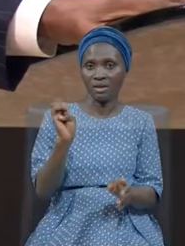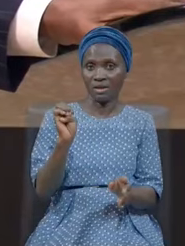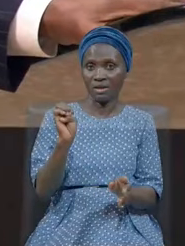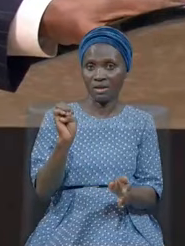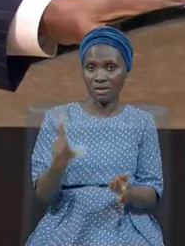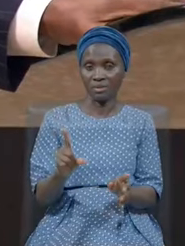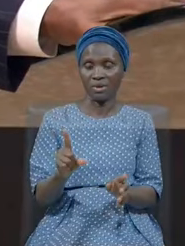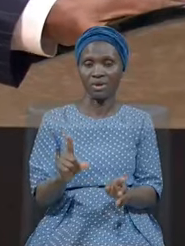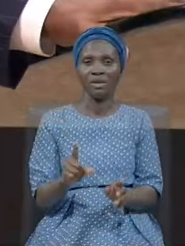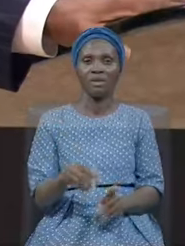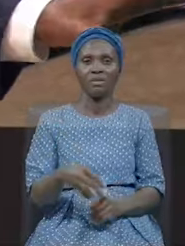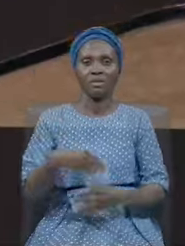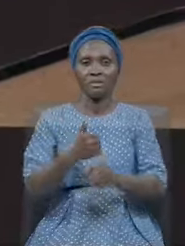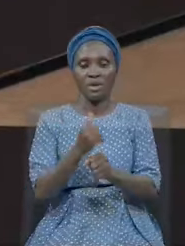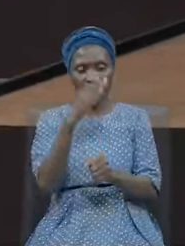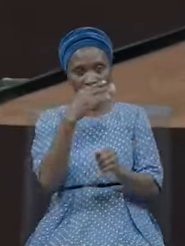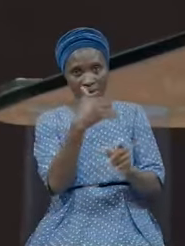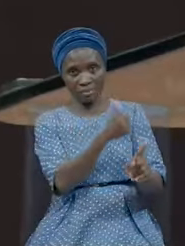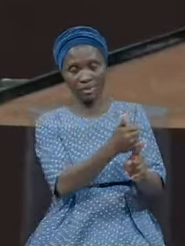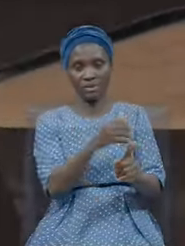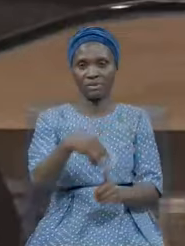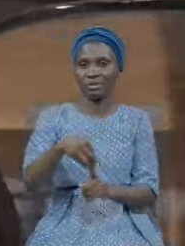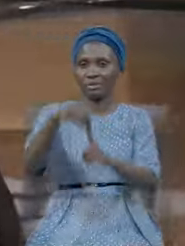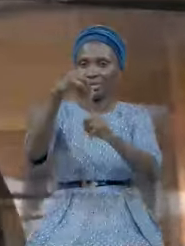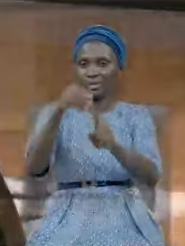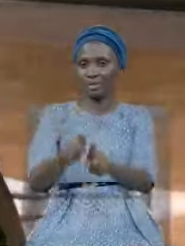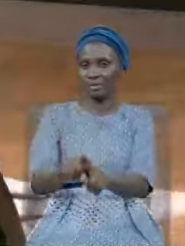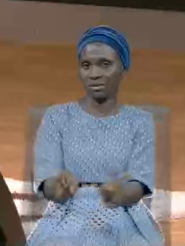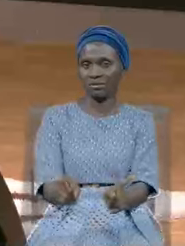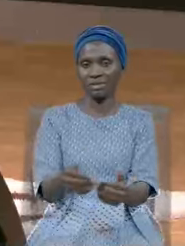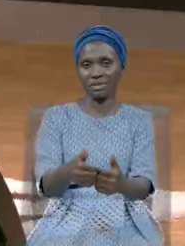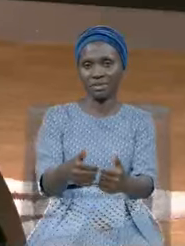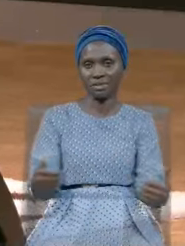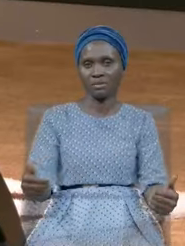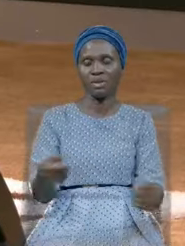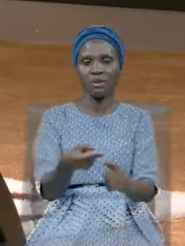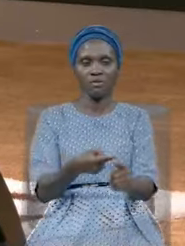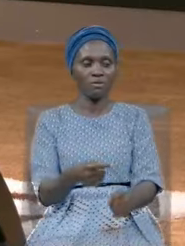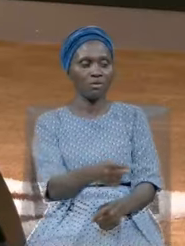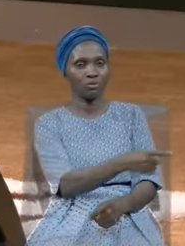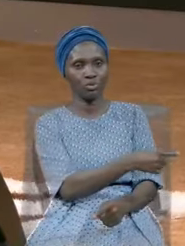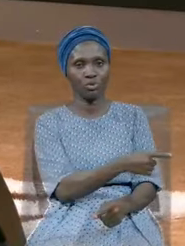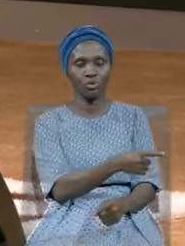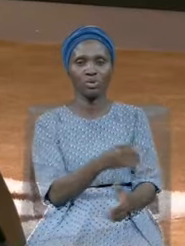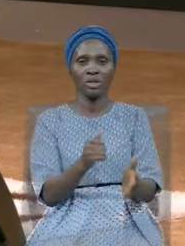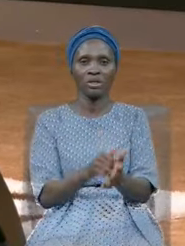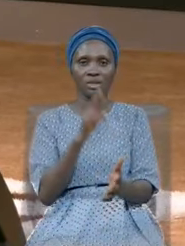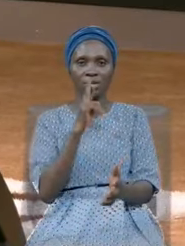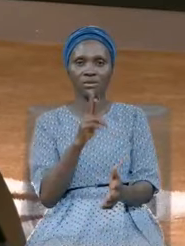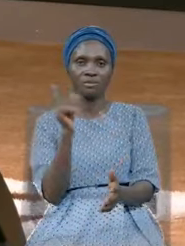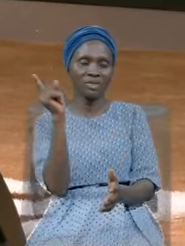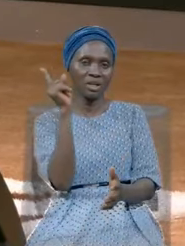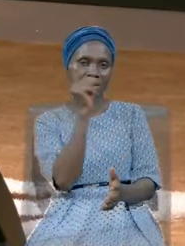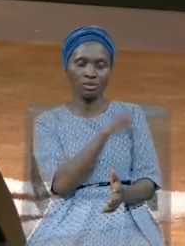de cï é s'était distingué de